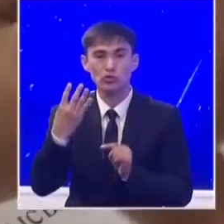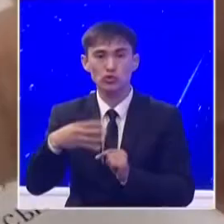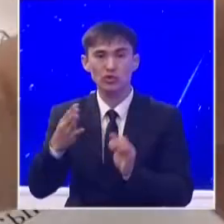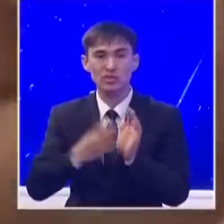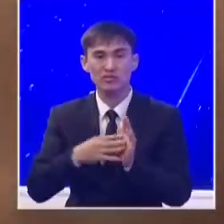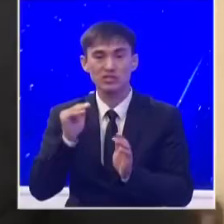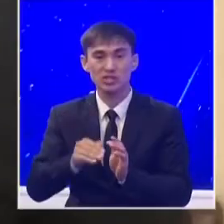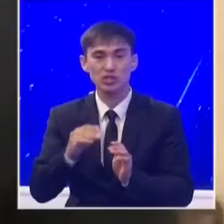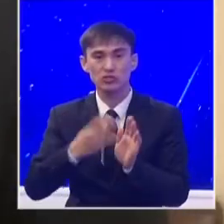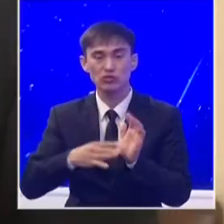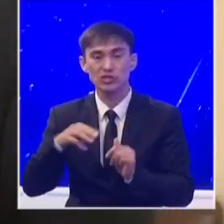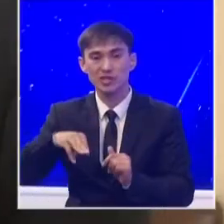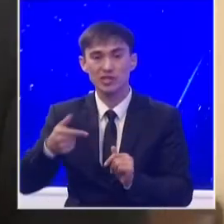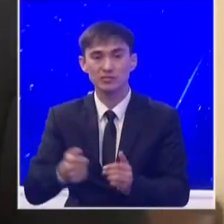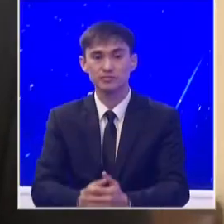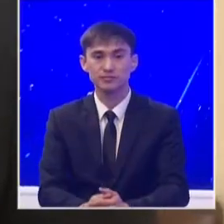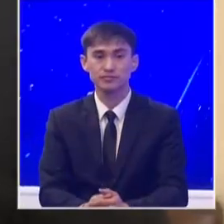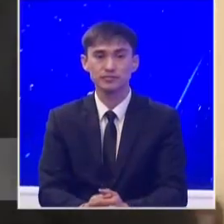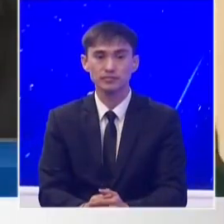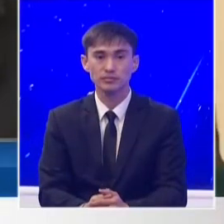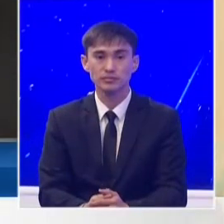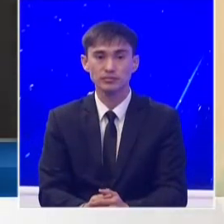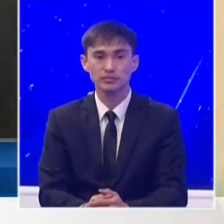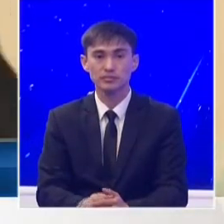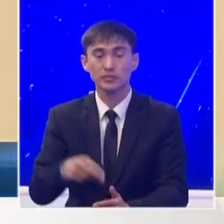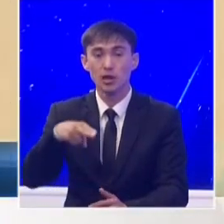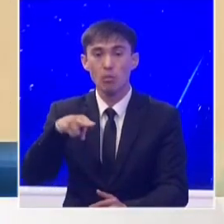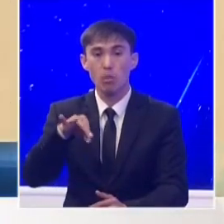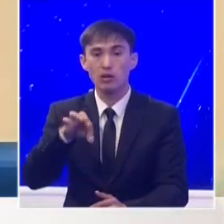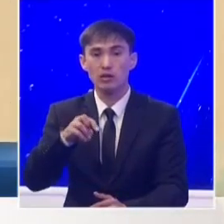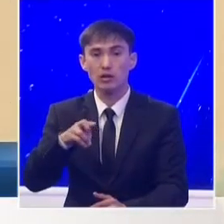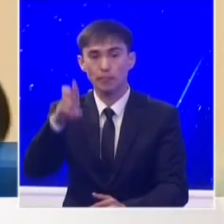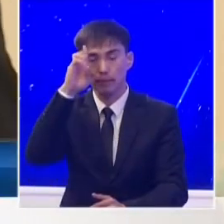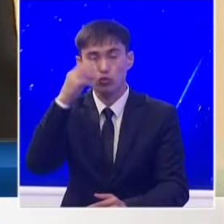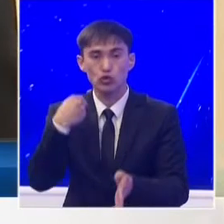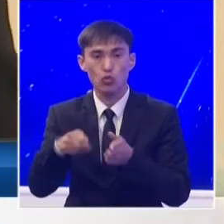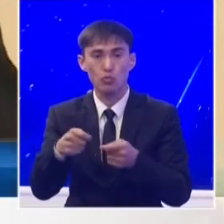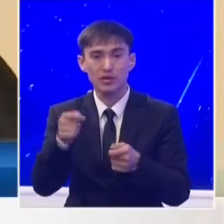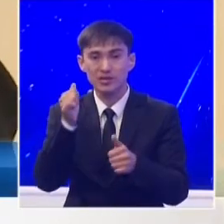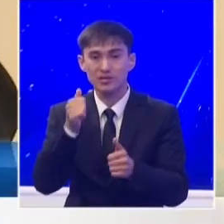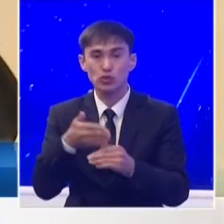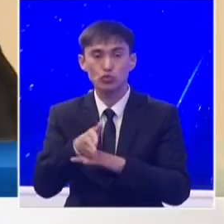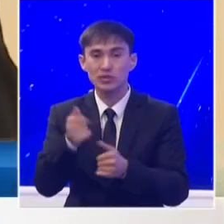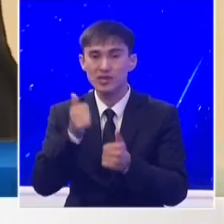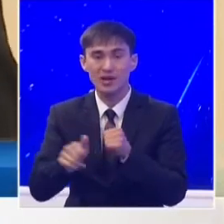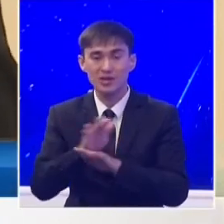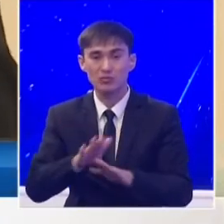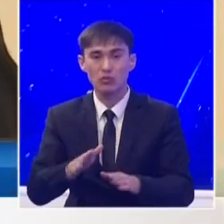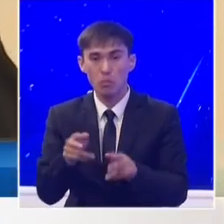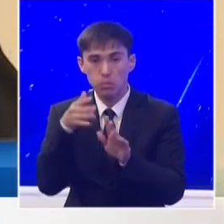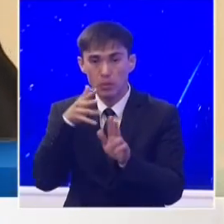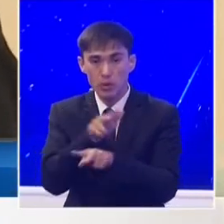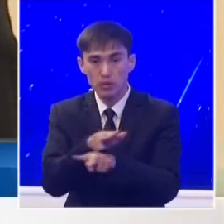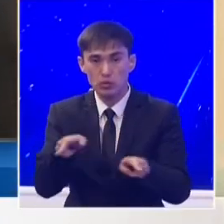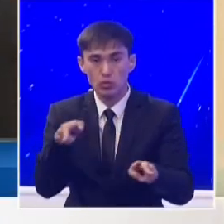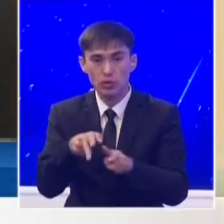тенге мем liked this отвал порталам портал госзакупок доступен не каждому мы про мониторили и выяснилось что